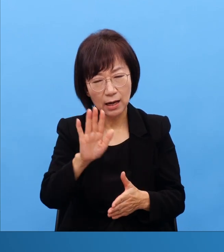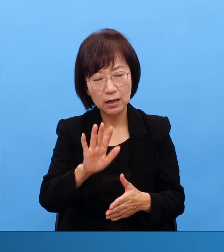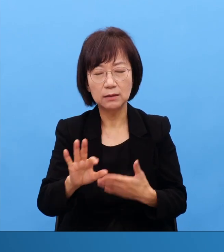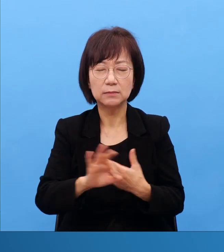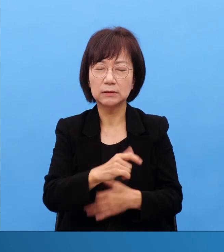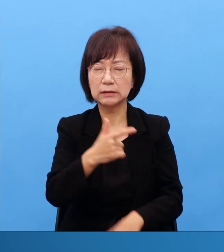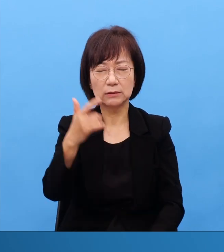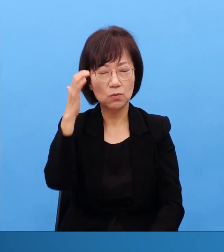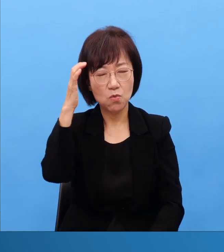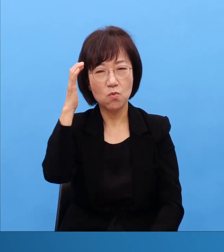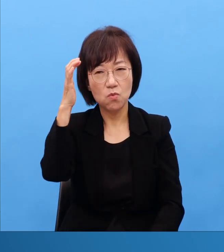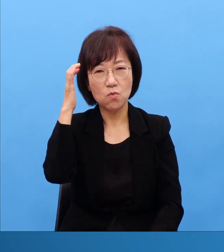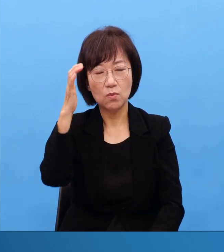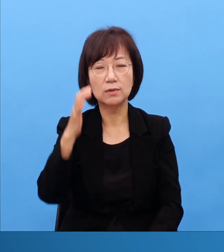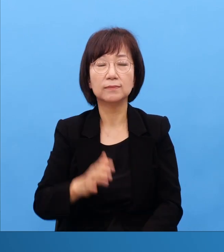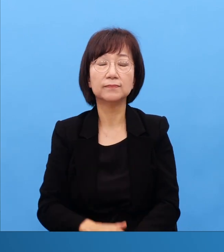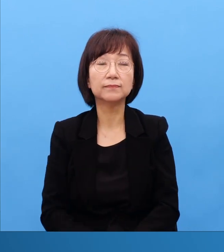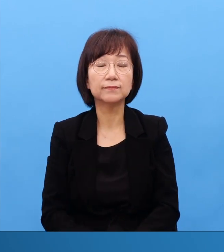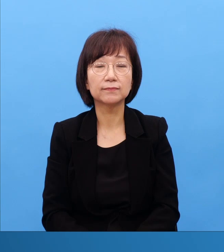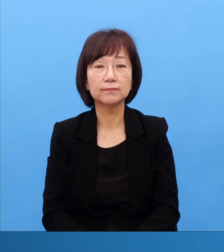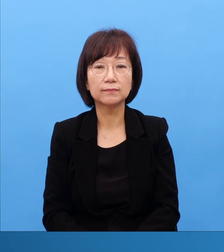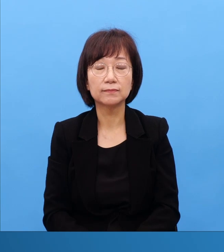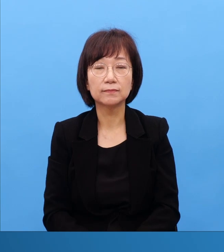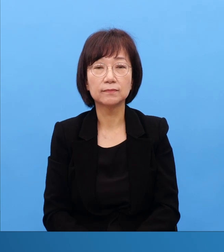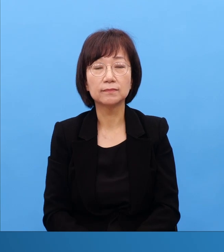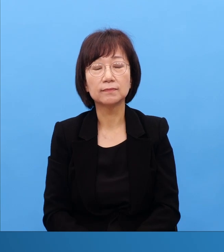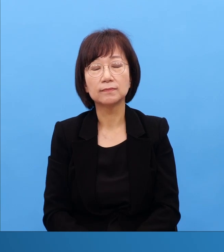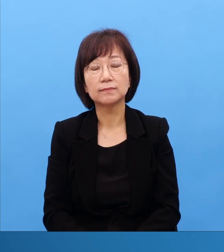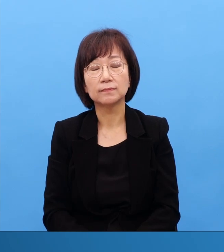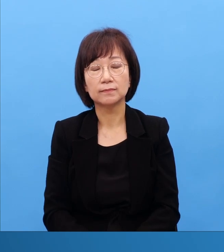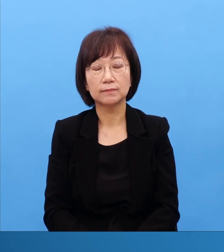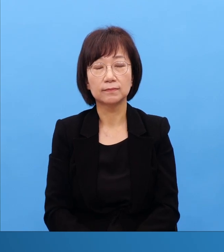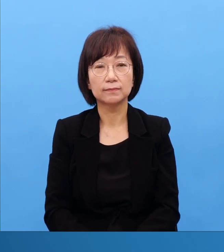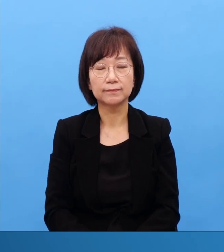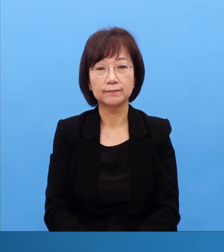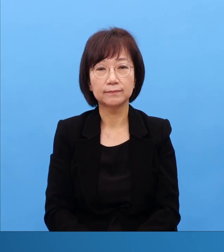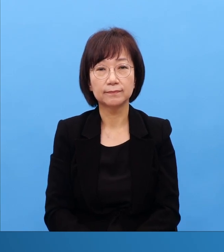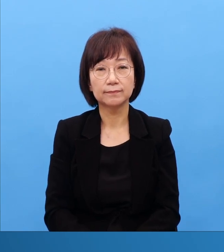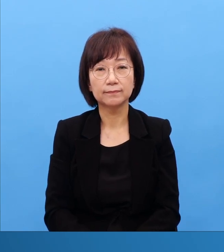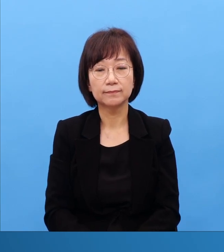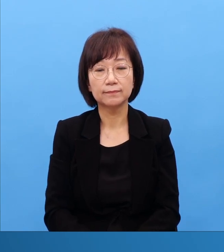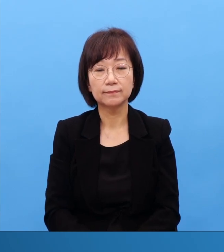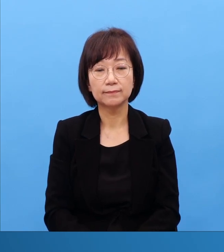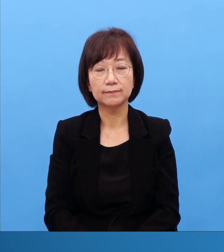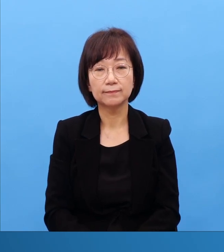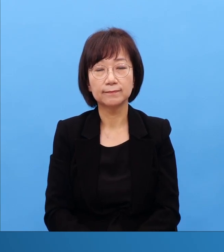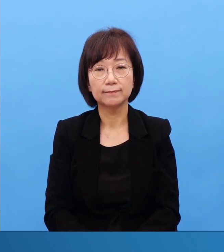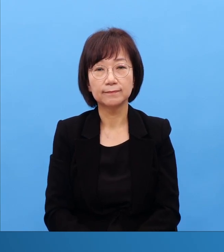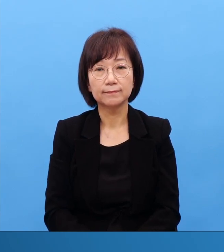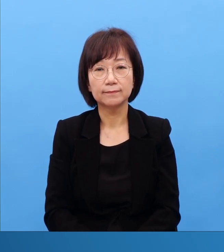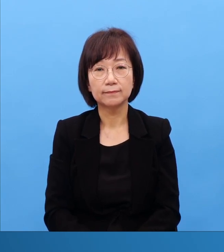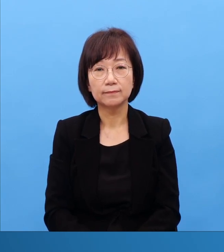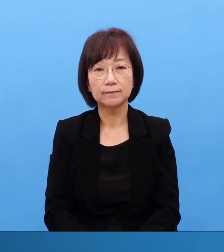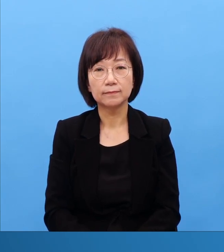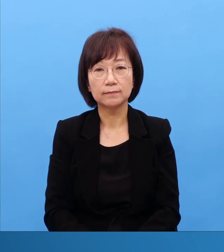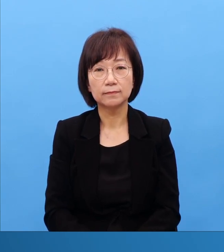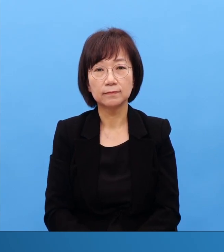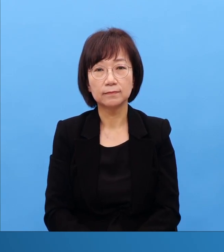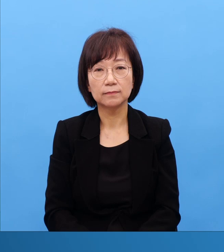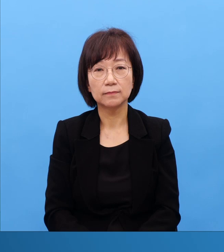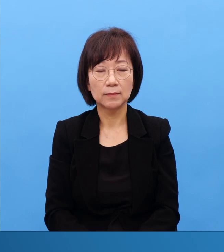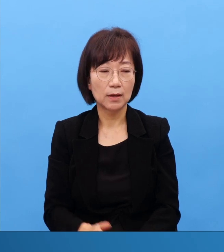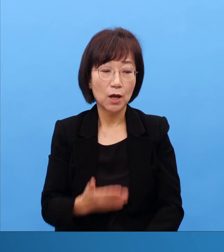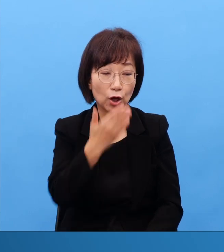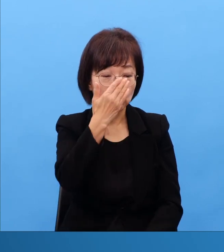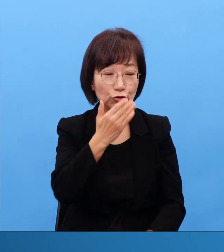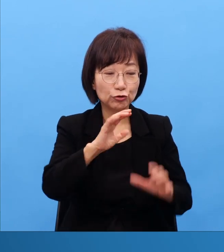don't believe this amazing fact that's happening, then it's not your average problem. 유대인이 이 어마어마한 복음 받고